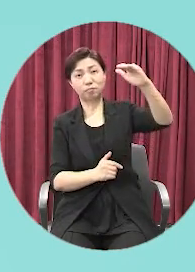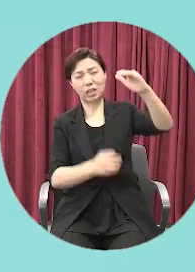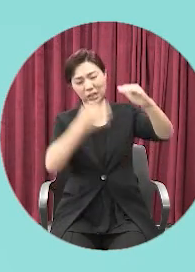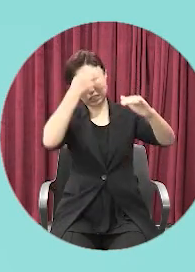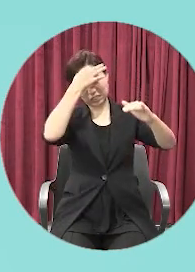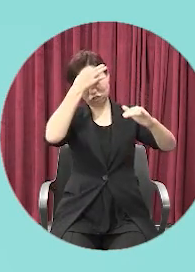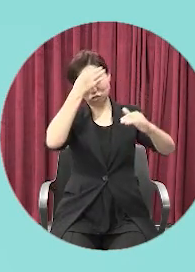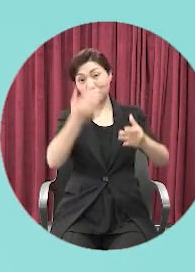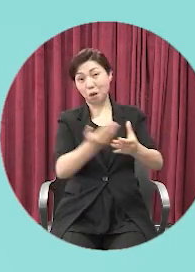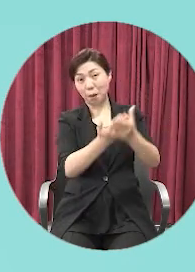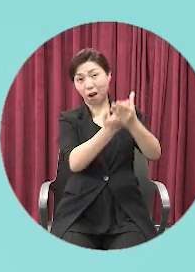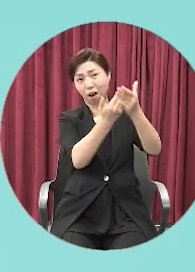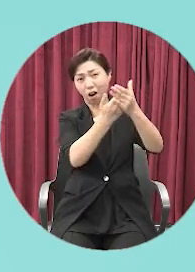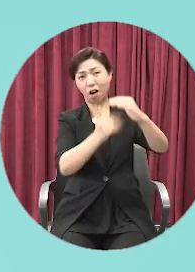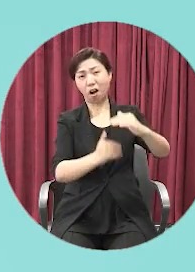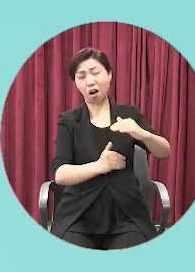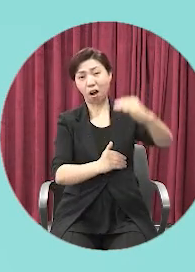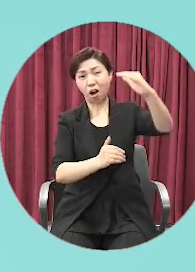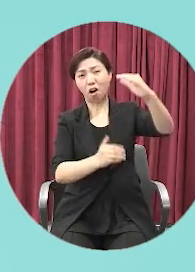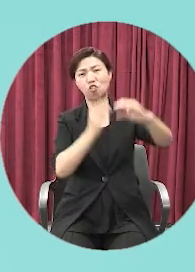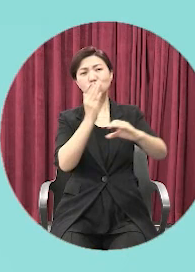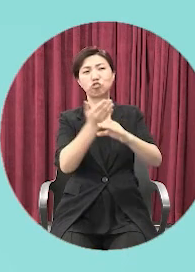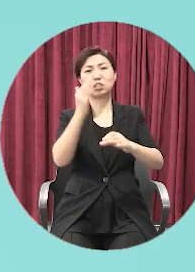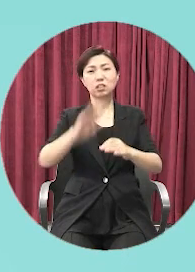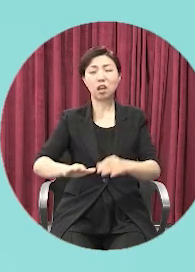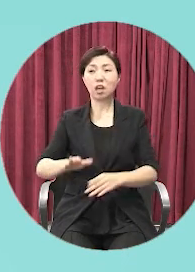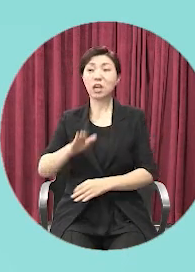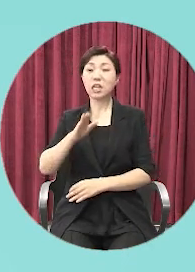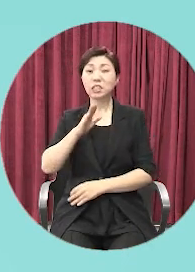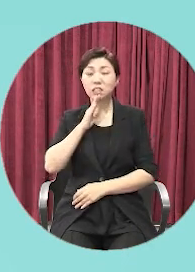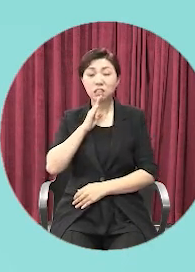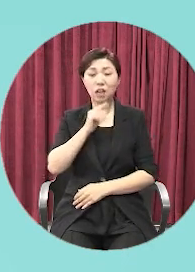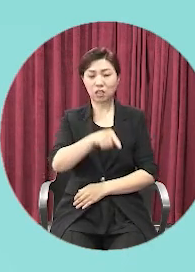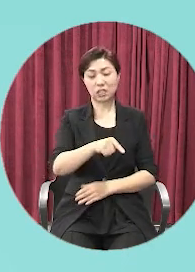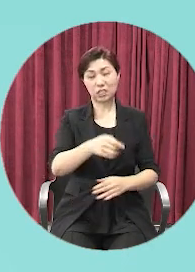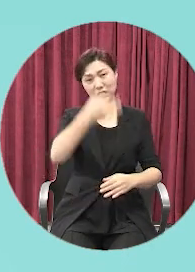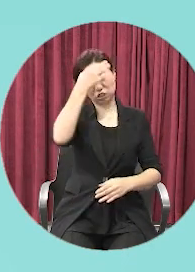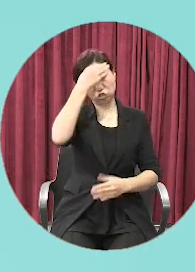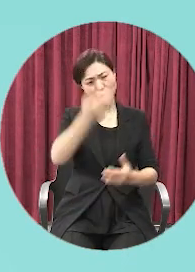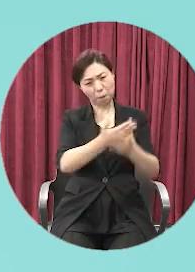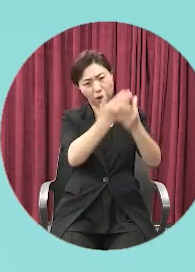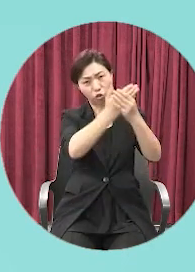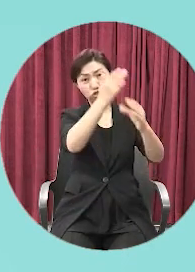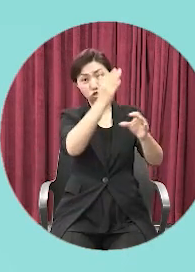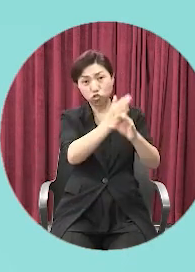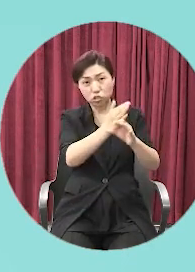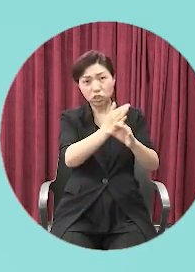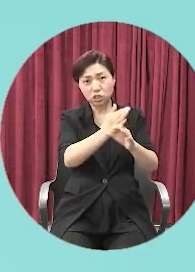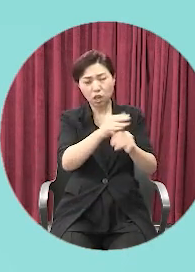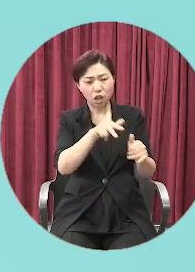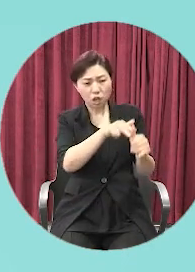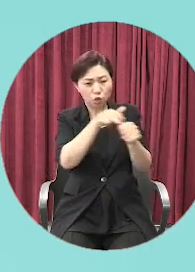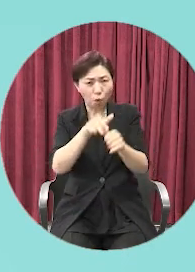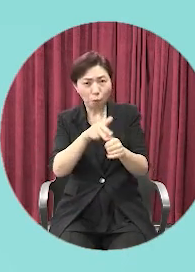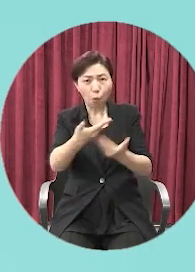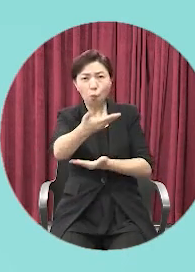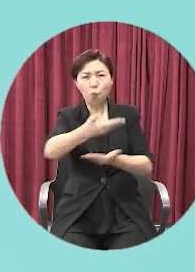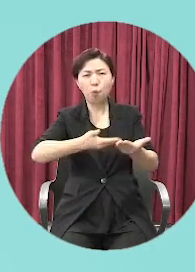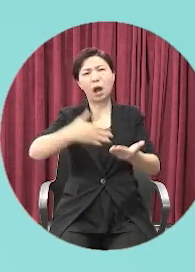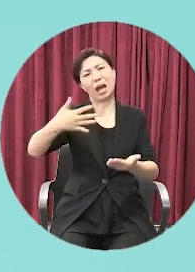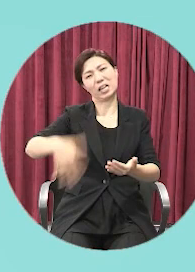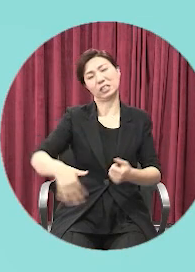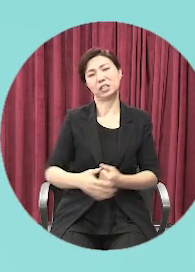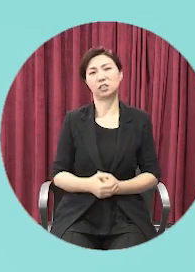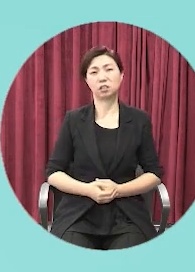보건소에 적용된 사례도 보여주시고 하긴 했지만 실제로 어떤 기술이 개발돼서 활용되고 있는지가 이렇게 정보가 잘 그 공유가 되지 않아서